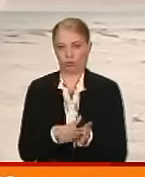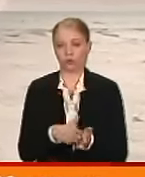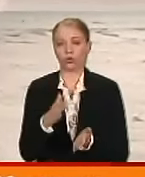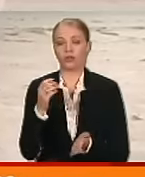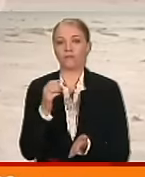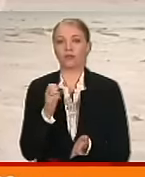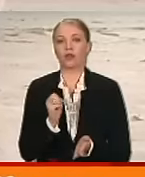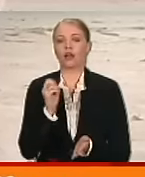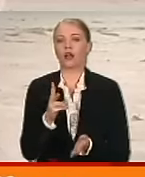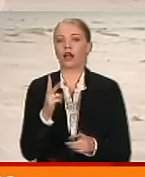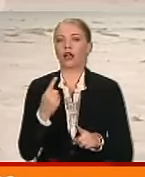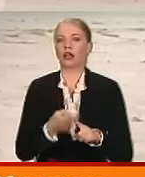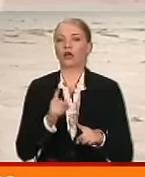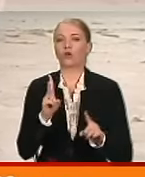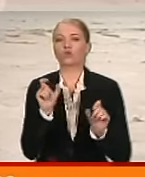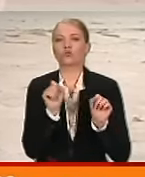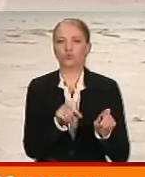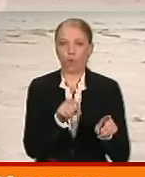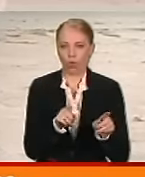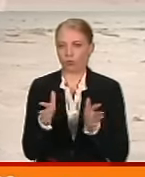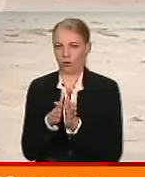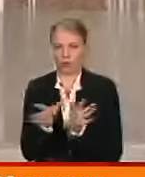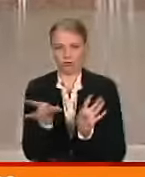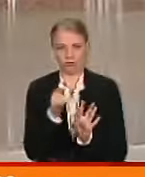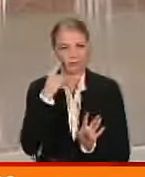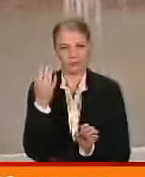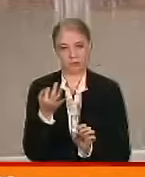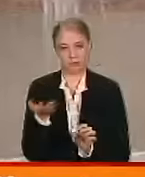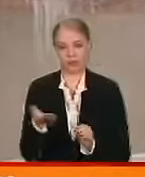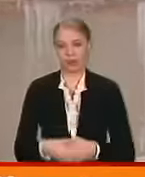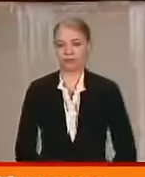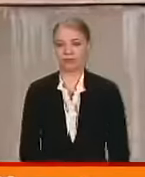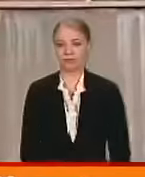как к этому, к золоту грязь не пристает.